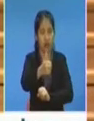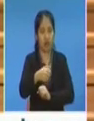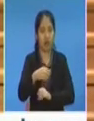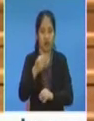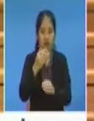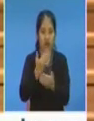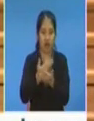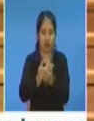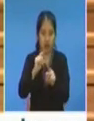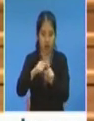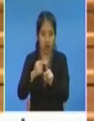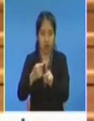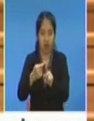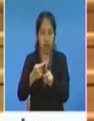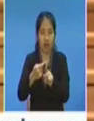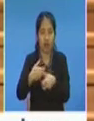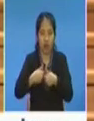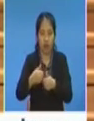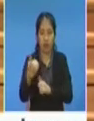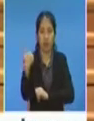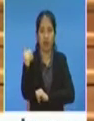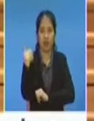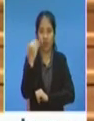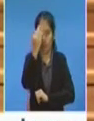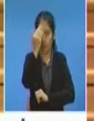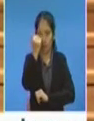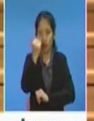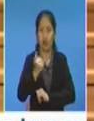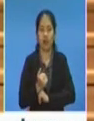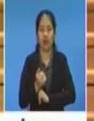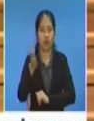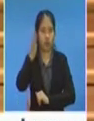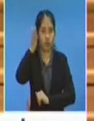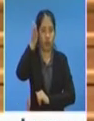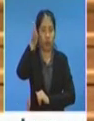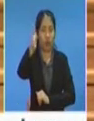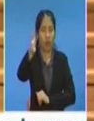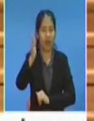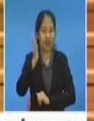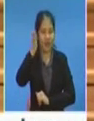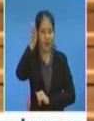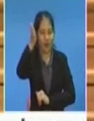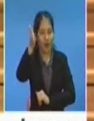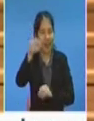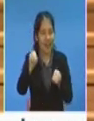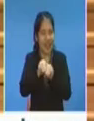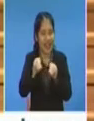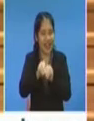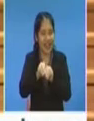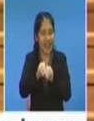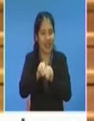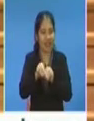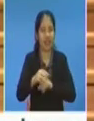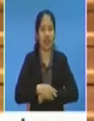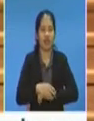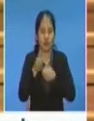ได้เพราะอะไรครับเพราะในอนาคตอันใกล้นี้ครับแรงงานหนุ่มสาวเราจะลดลง